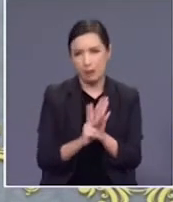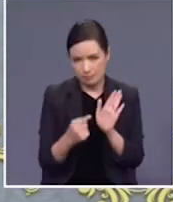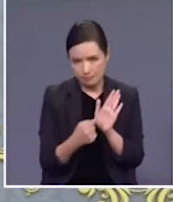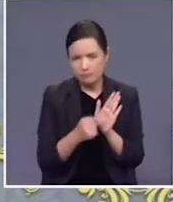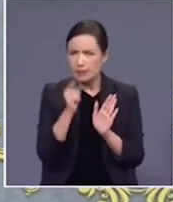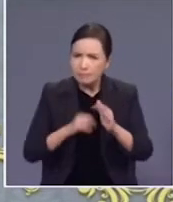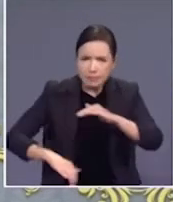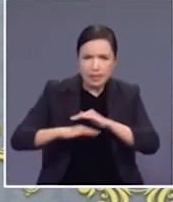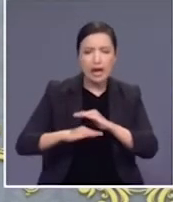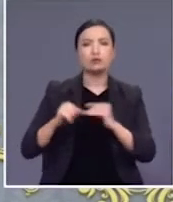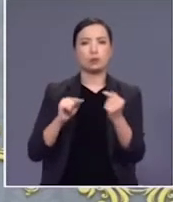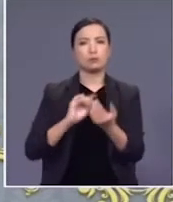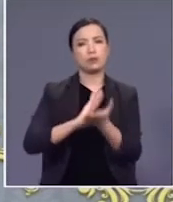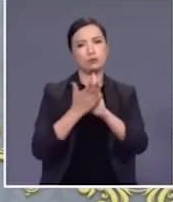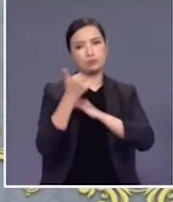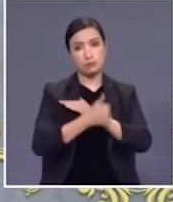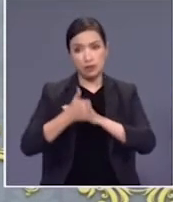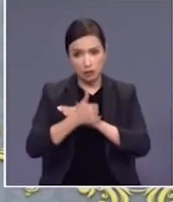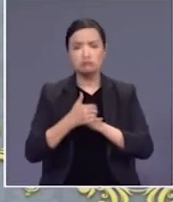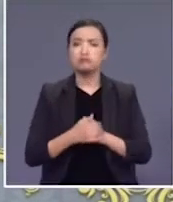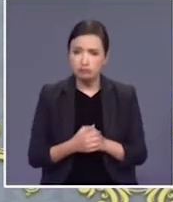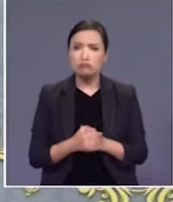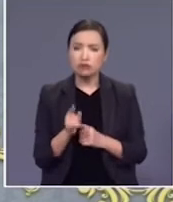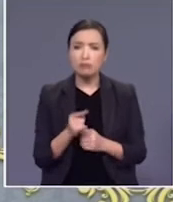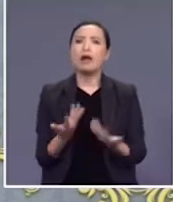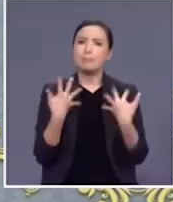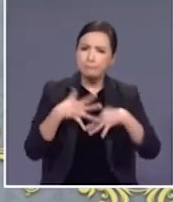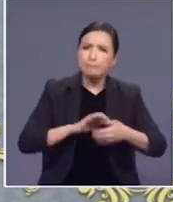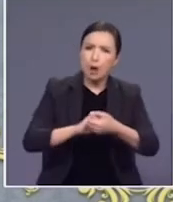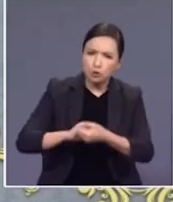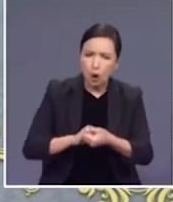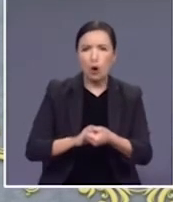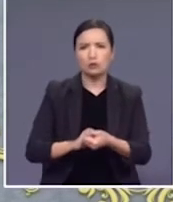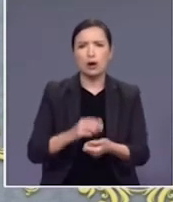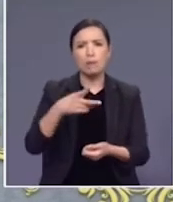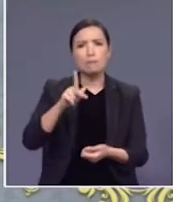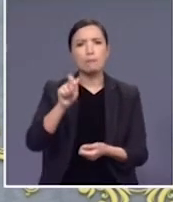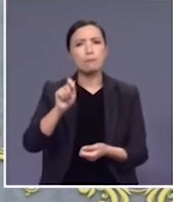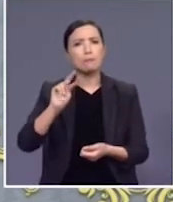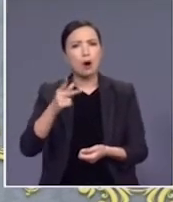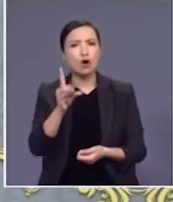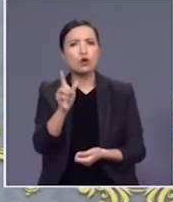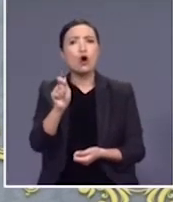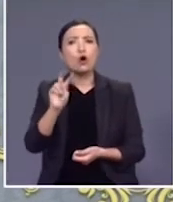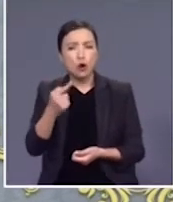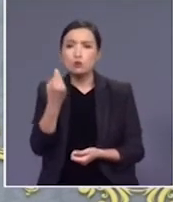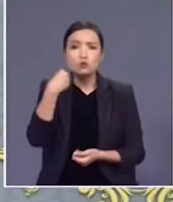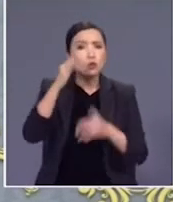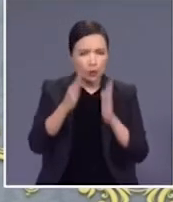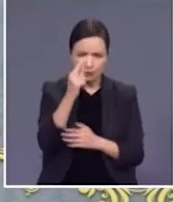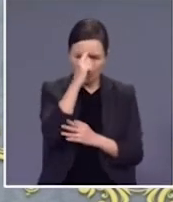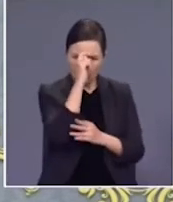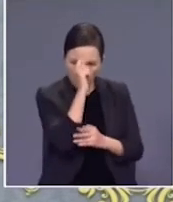พื้นฐานของการปฏิรูปประเทศนะครับยังเป็นการสร้างความปรองดองคนในชาติอีกด้วยทุกคนมาอยู่ภายใต้กฎหมายอันเดียวกันเคารพกฎหมาย